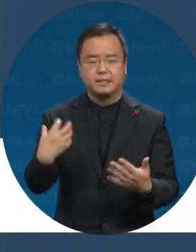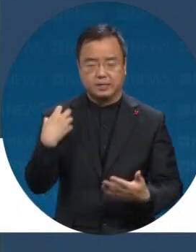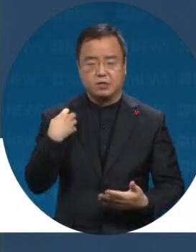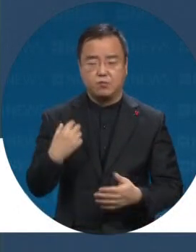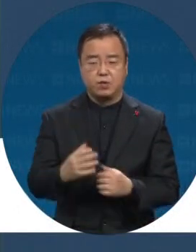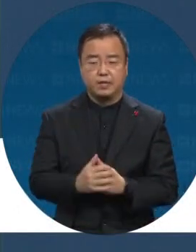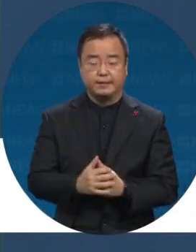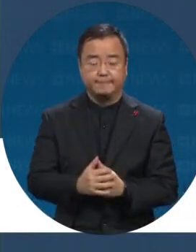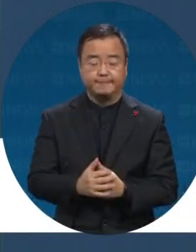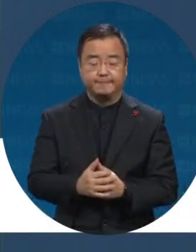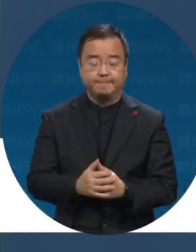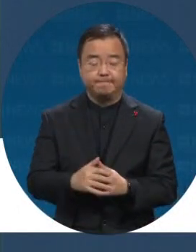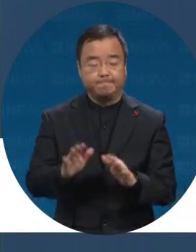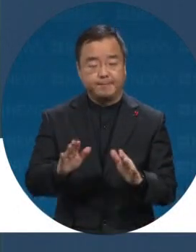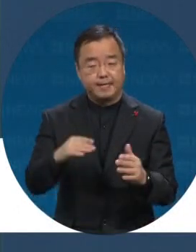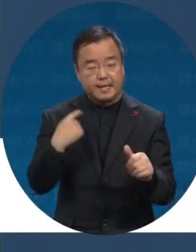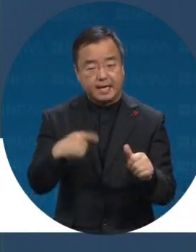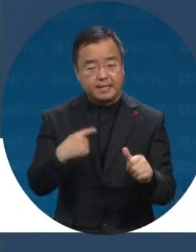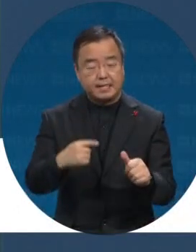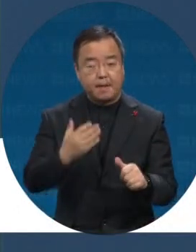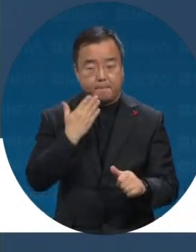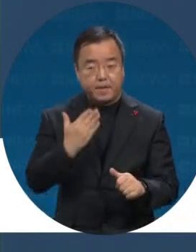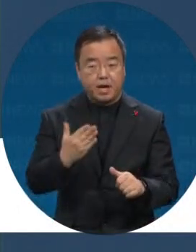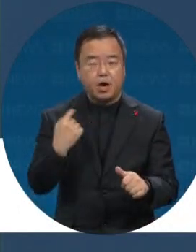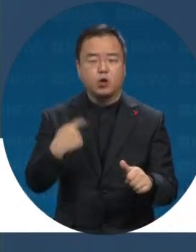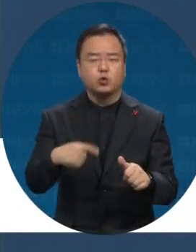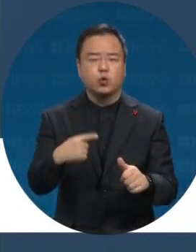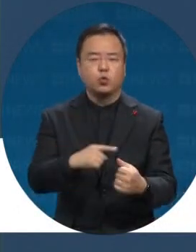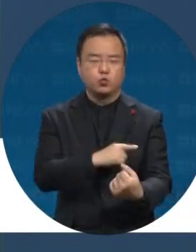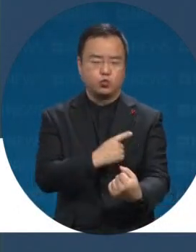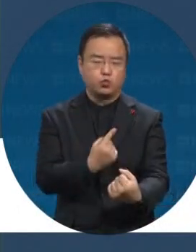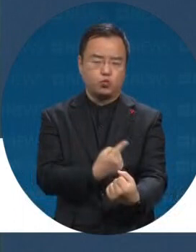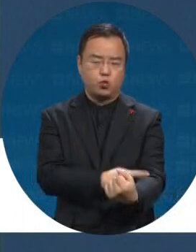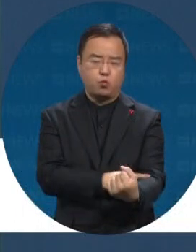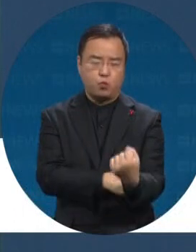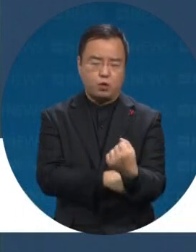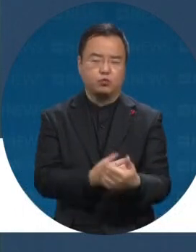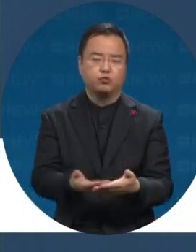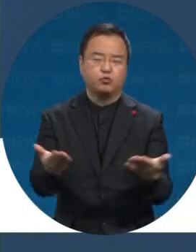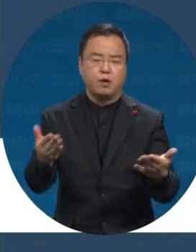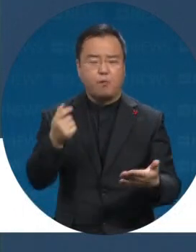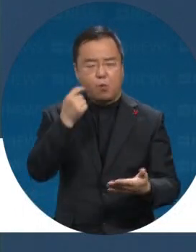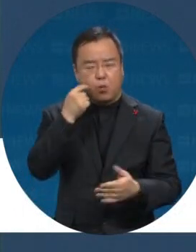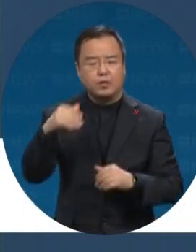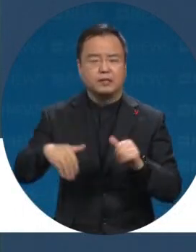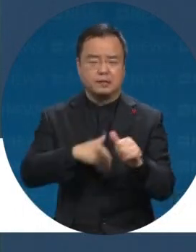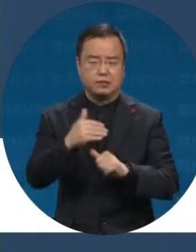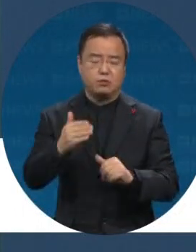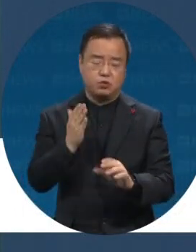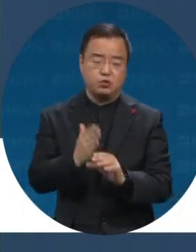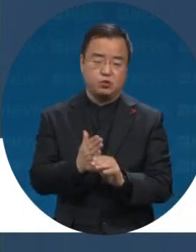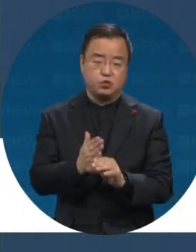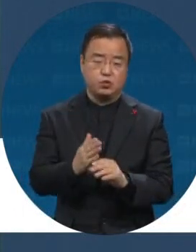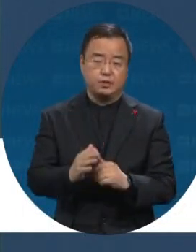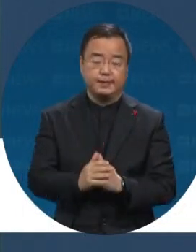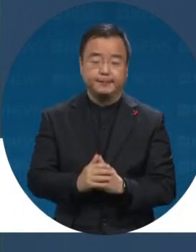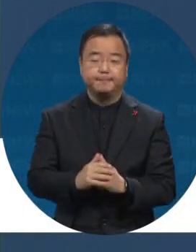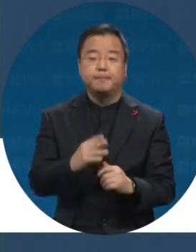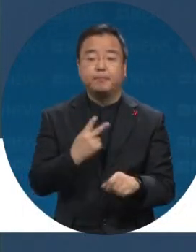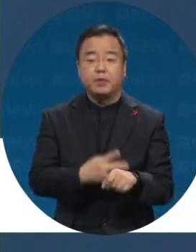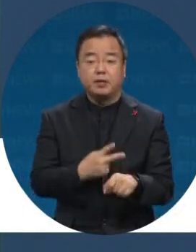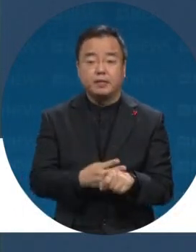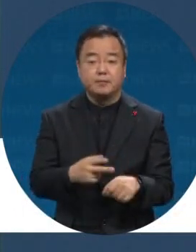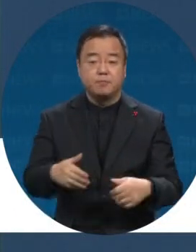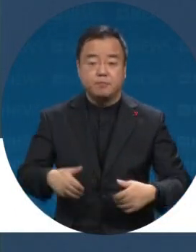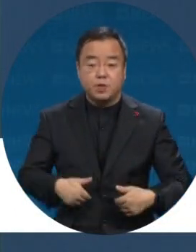정작 가르칠 수 있는 교육권이 하나도 주어져 있지 못한 것인지 현 지금 선생님들에게 필요한